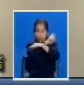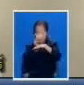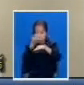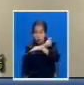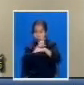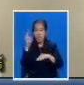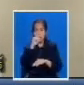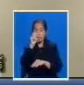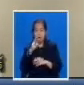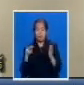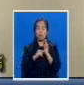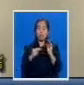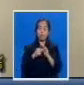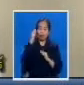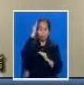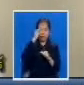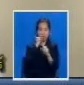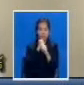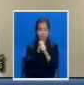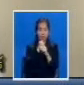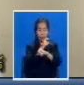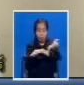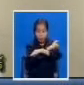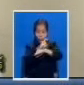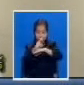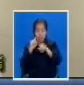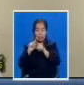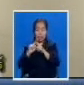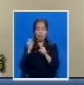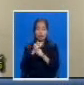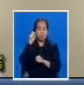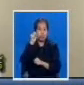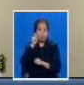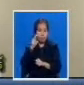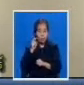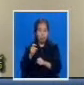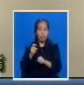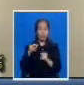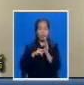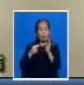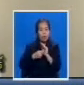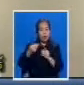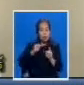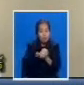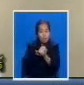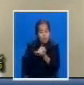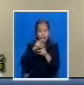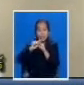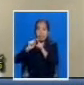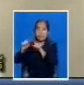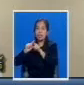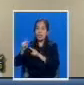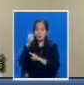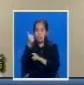งก็จะทำให้การเดินรถไฟเนี่ยสามารถที่จะเพิ่มความรวดเร็วเพิ่มเที่ยวที่จะบริการประชาชนทั้งในเรื่องของการ